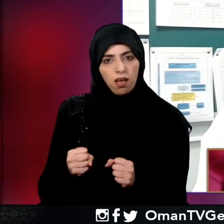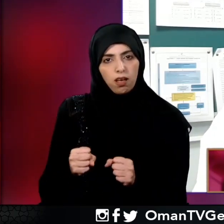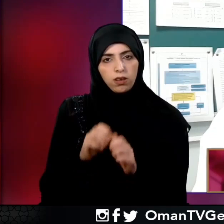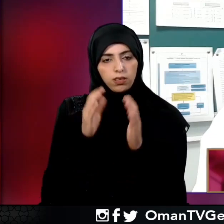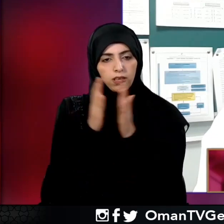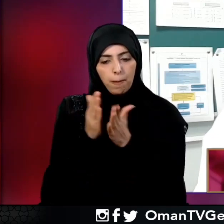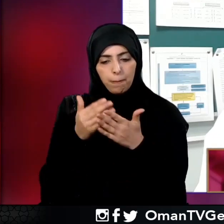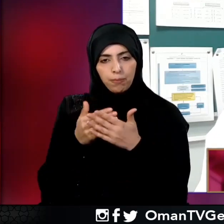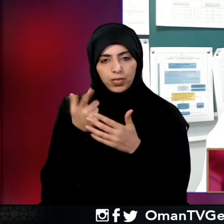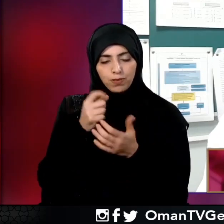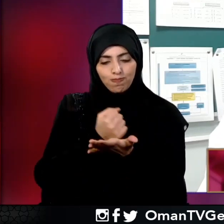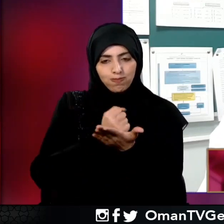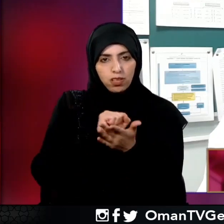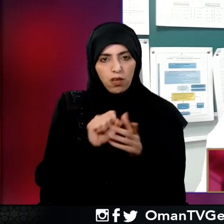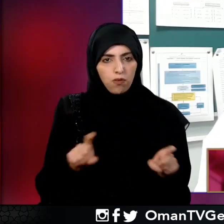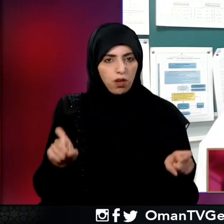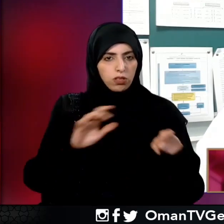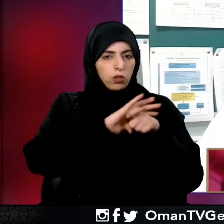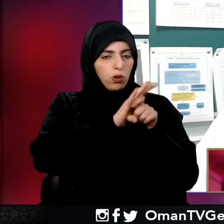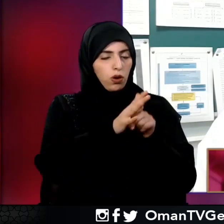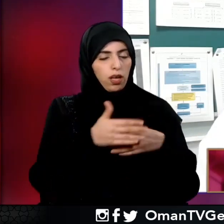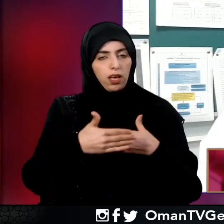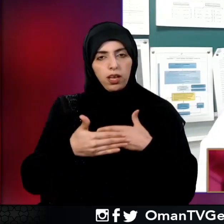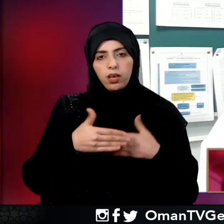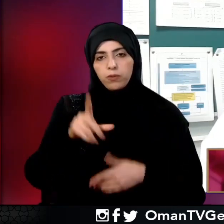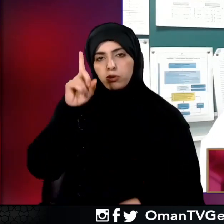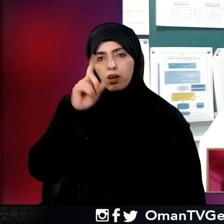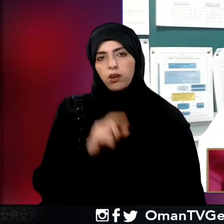أن يبعد عنا هذا الوباء وهذا البلاء.